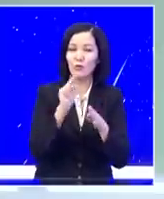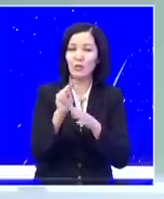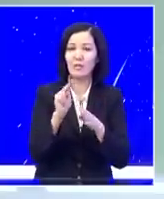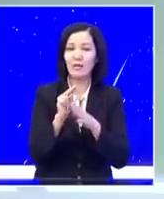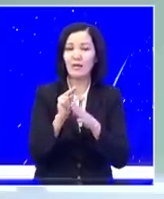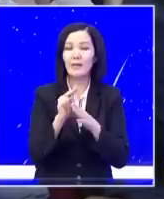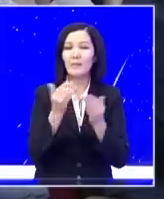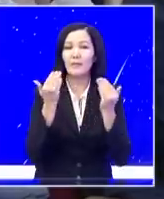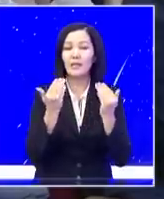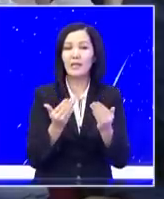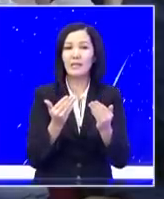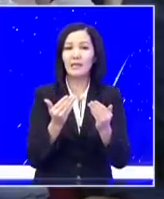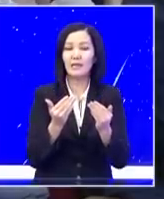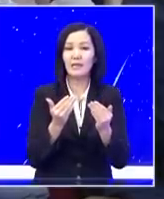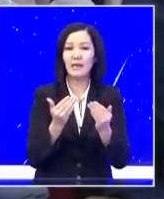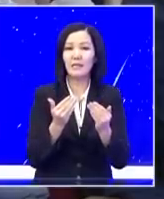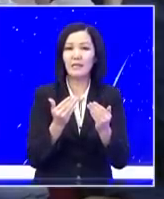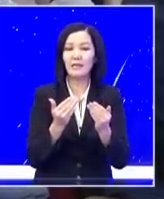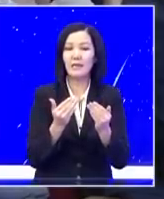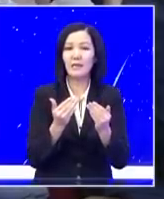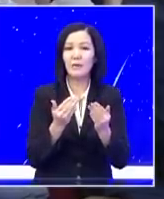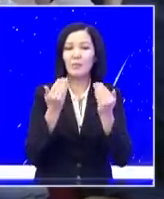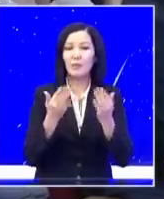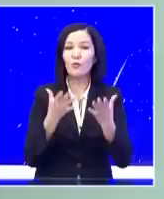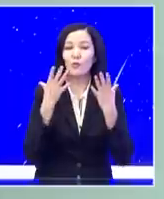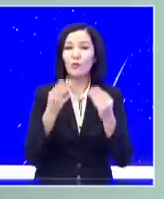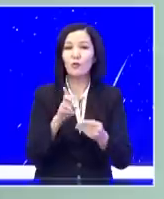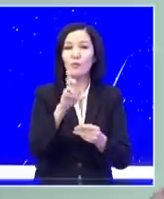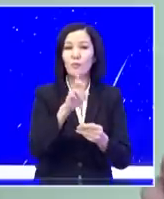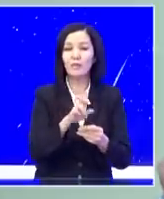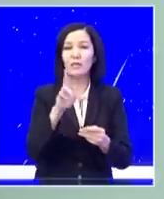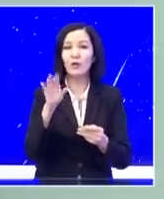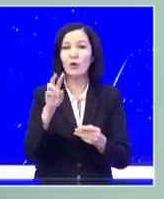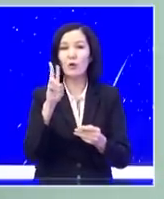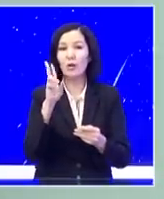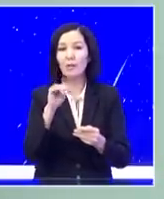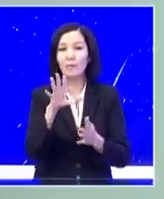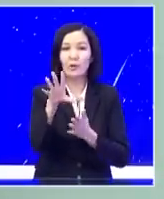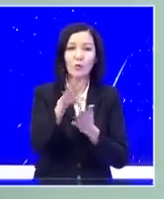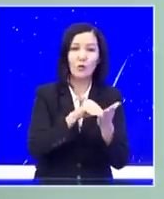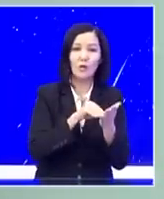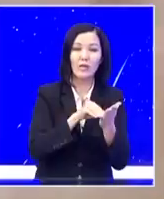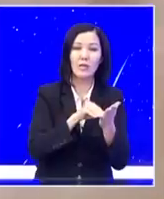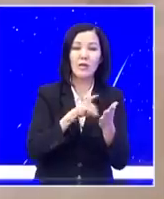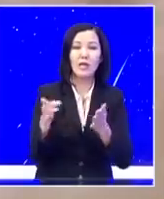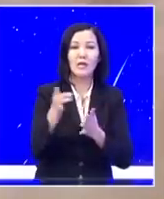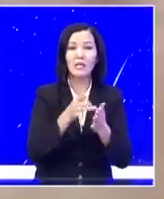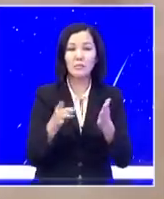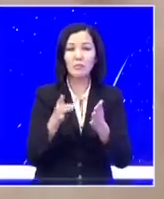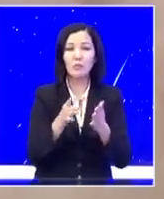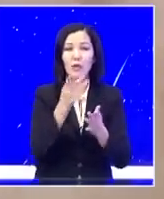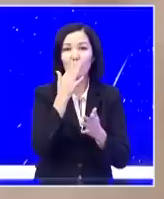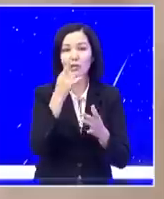Қанат құйрығын жетілдіріп, аламанға атын қосты. Бүгінде Бейсен Құранбек тәлімін көргеннің бір қатары республикалық